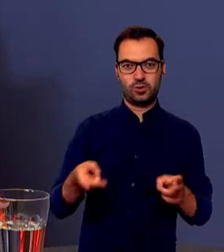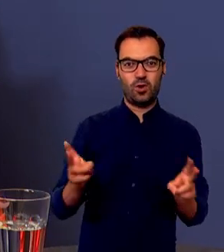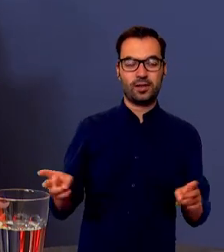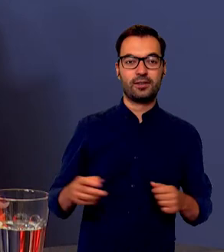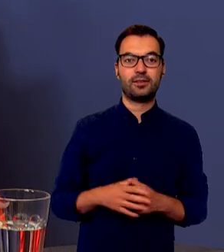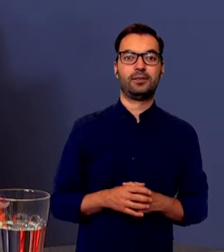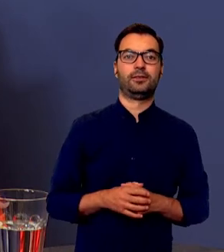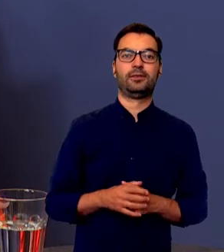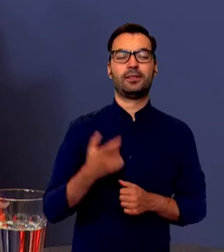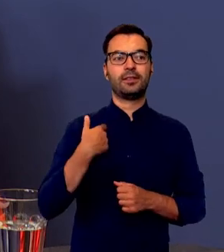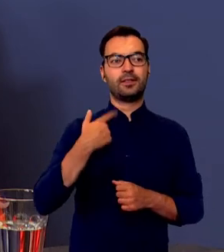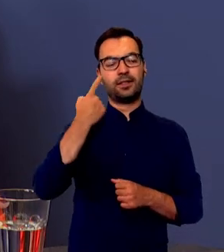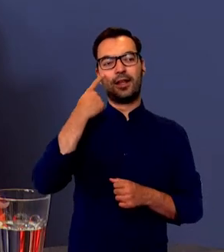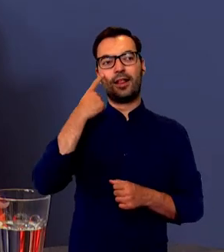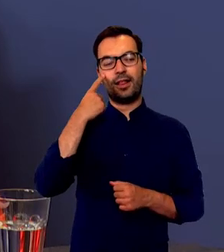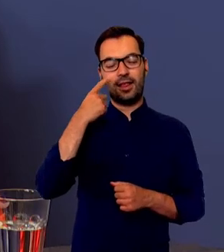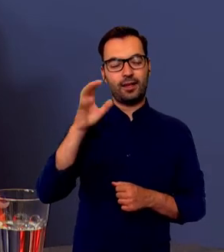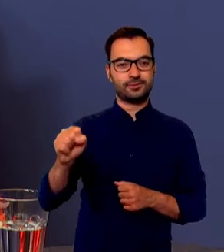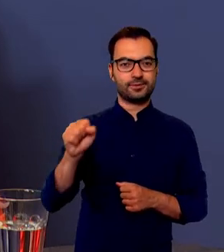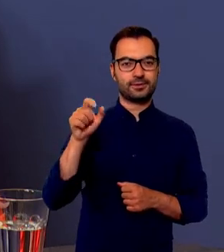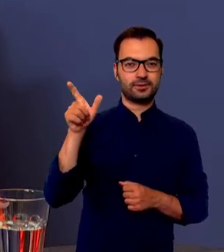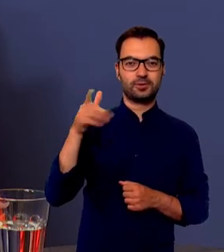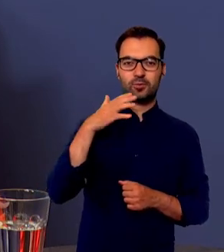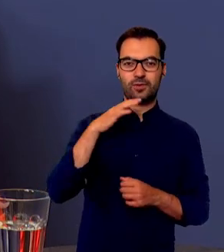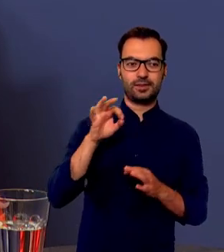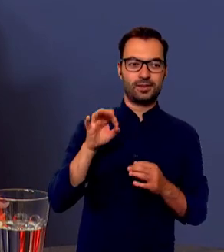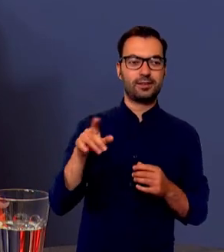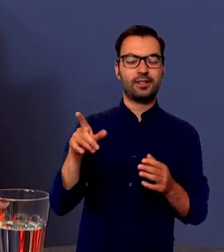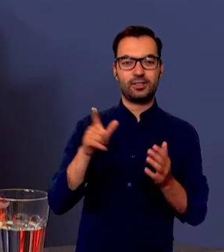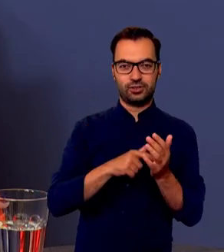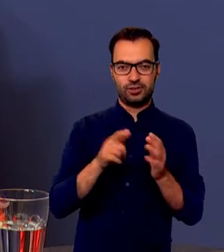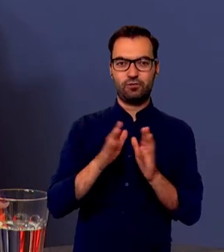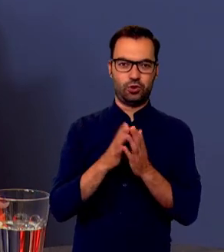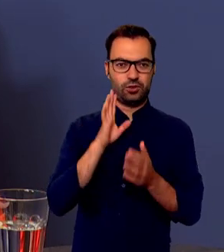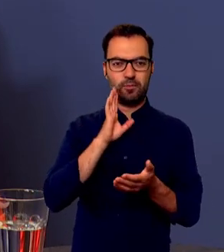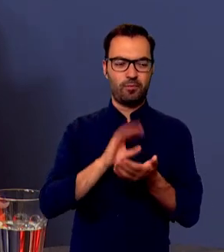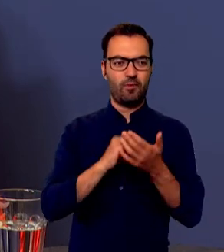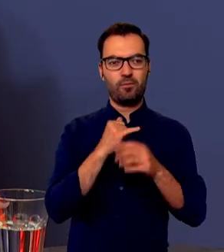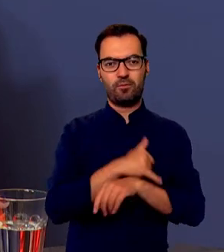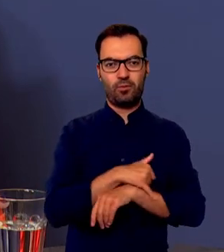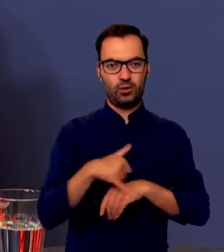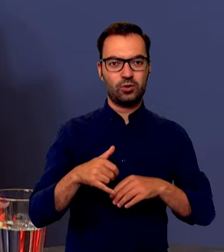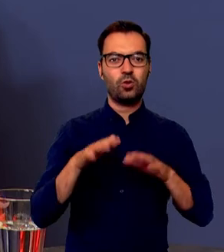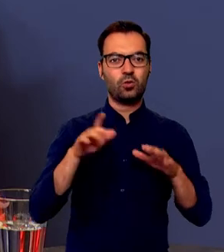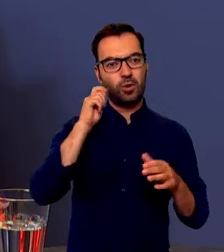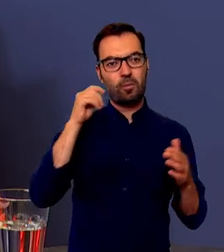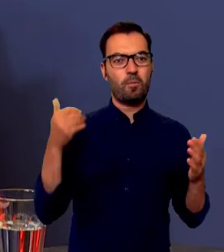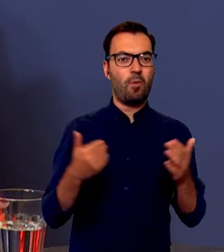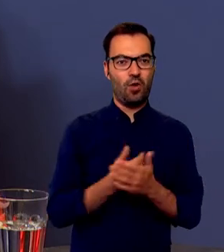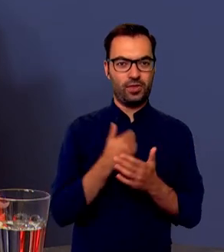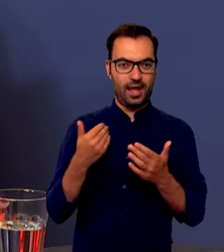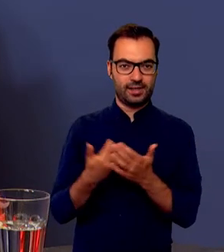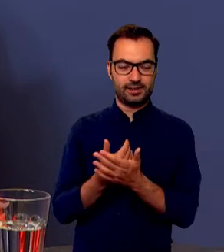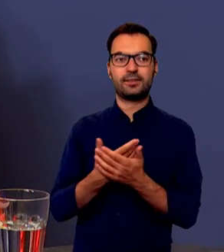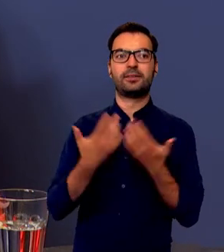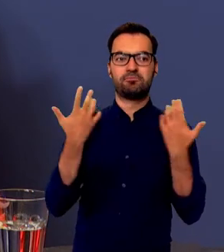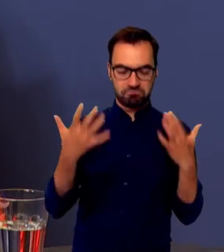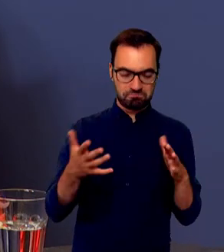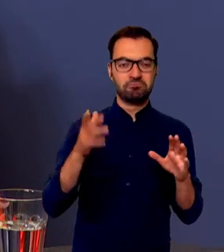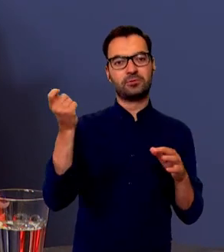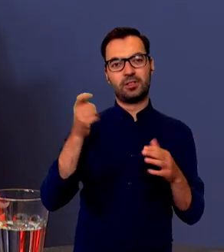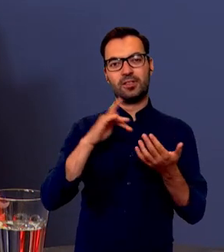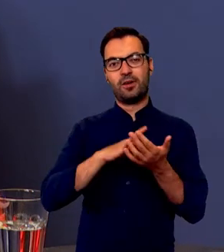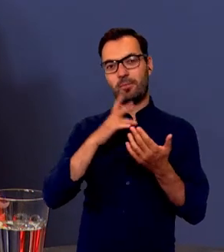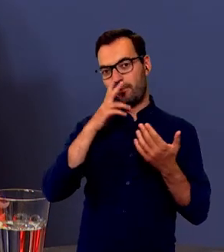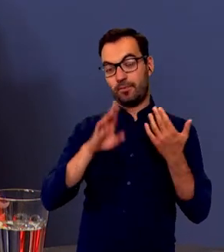konkretny. Zwróciło moją uwagę to, co podkreślasz teraz w rozmowie, też jest to podkreślone w książce, że bardzo wiele modelek, które decydują się na